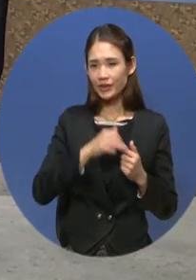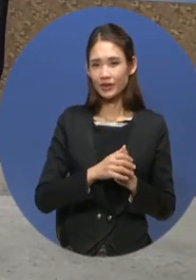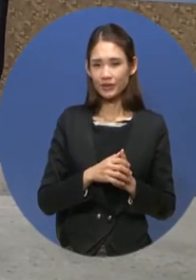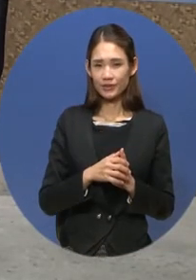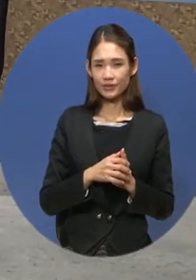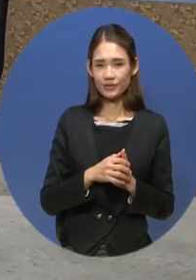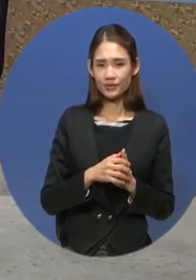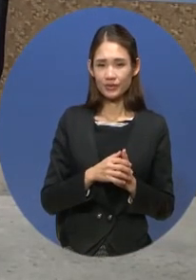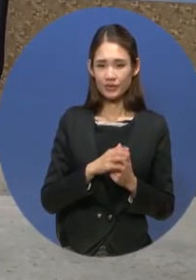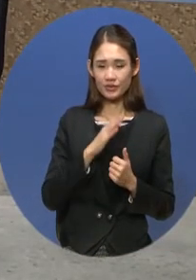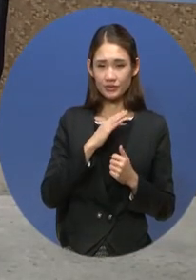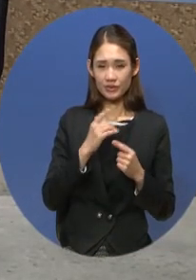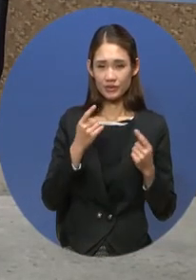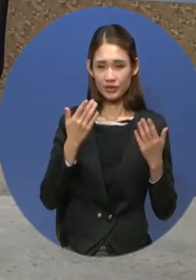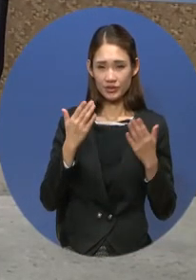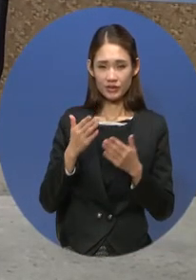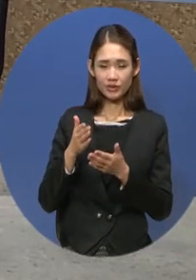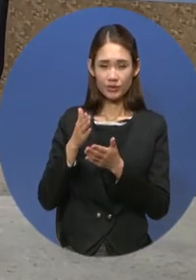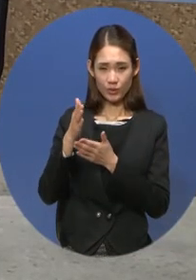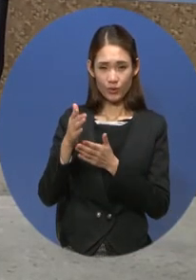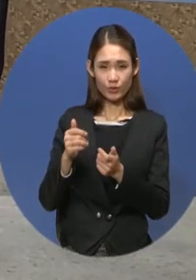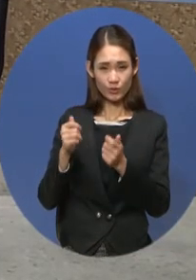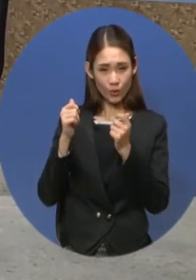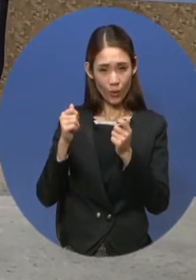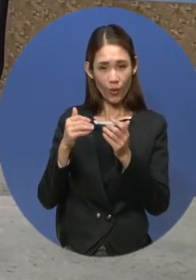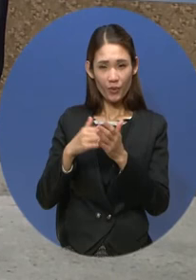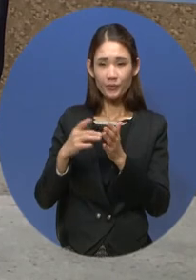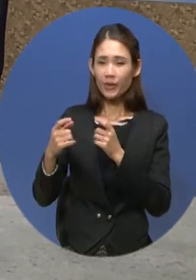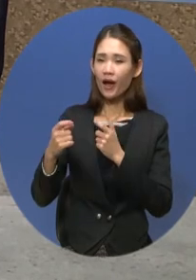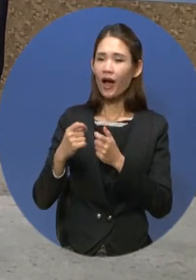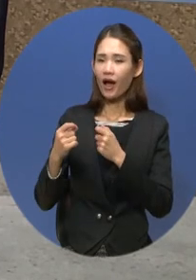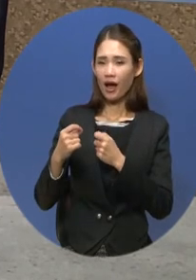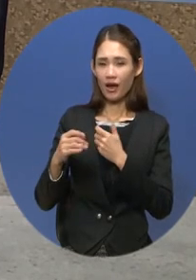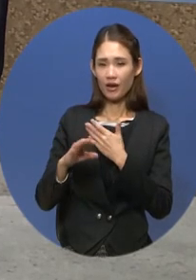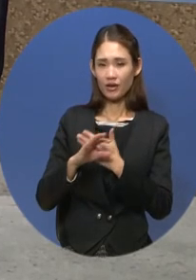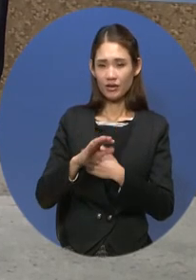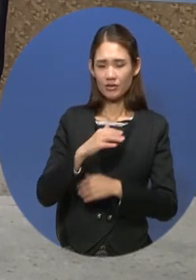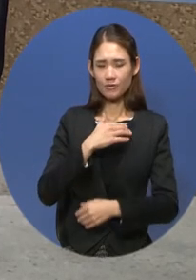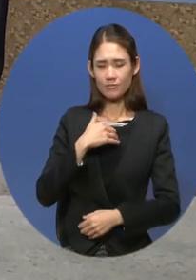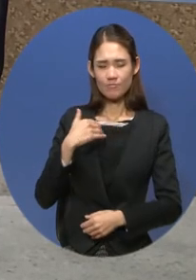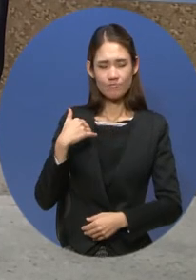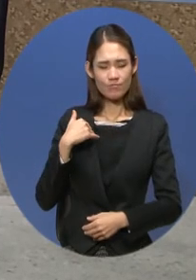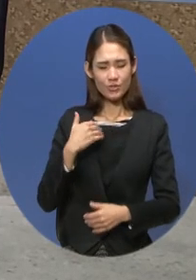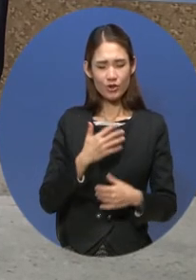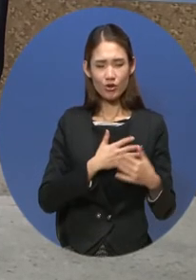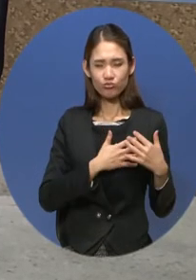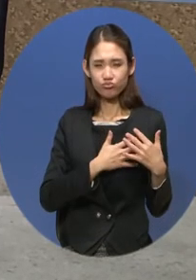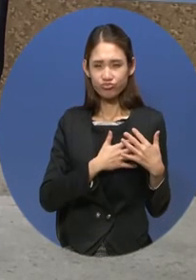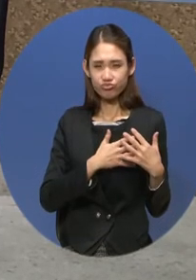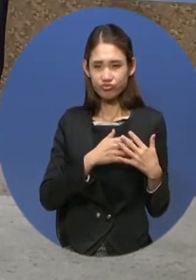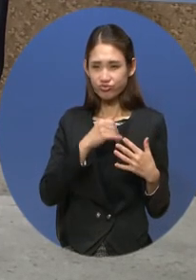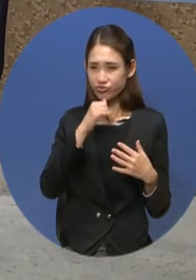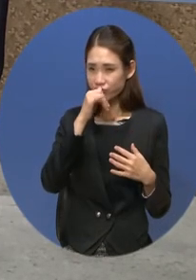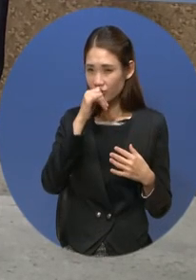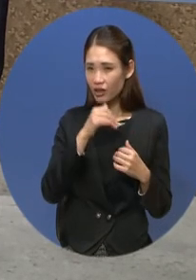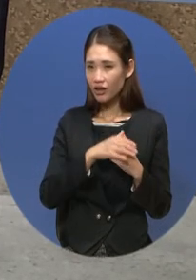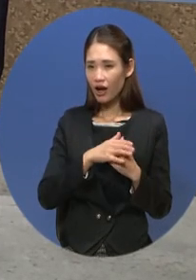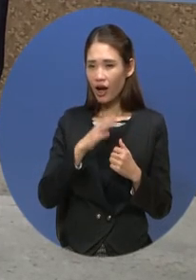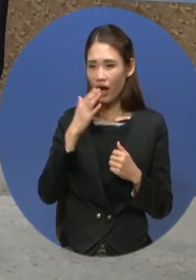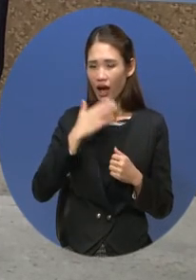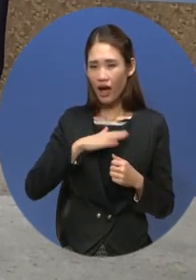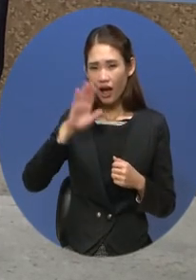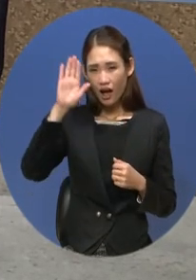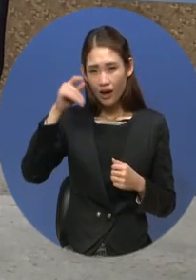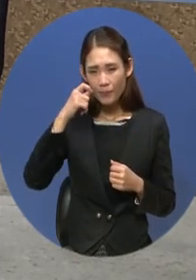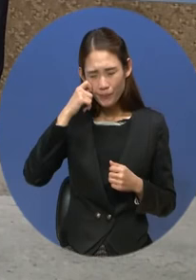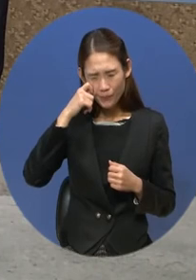사실 그 학부 졸업할 때가 다가오면 굉장히 막막하거든요. 불안하죠. 예. 네. 이 알 수 없는 미래에 대한 그리고